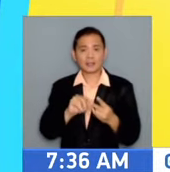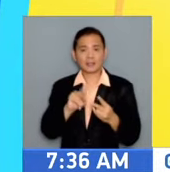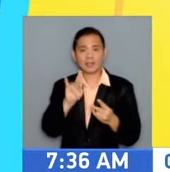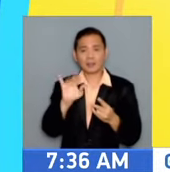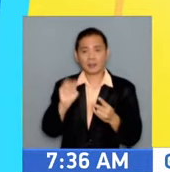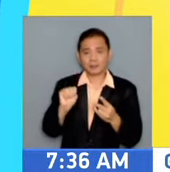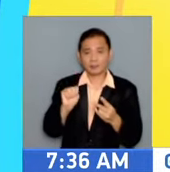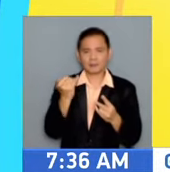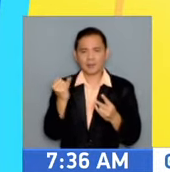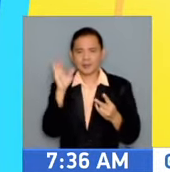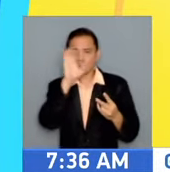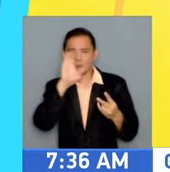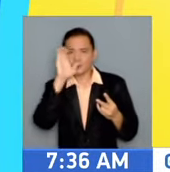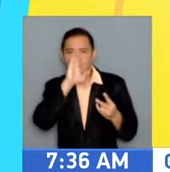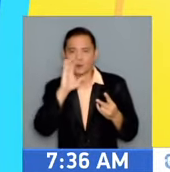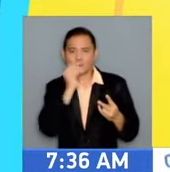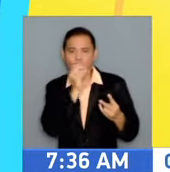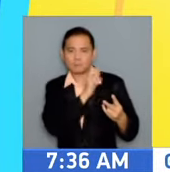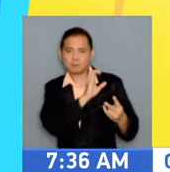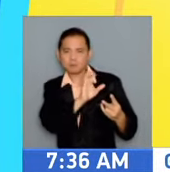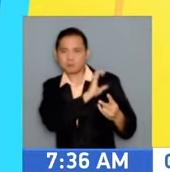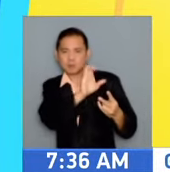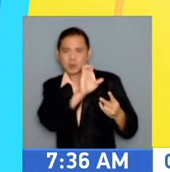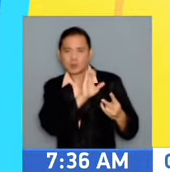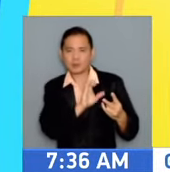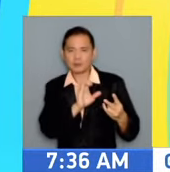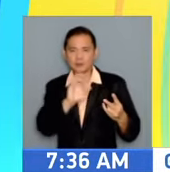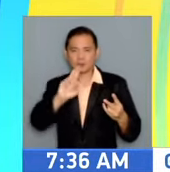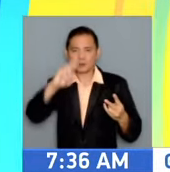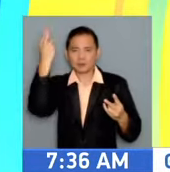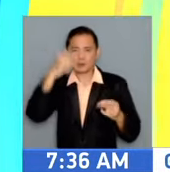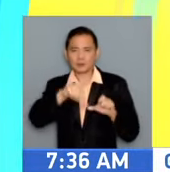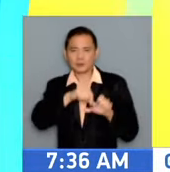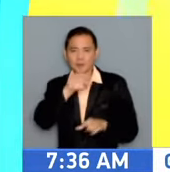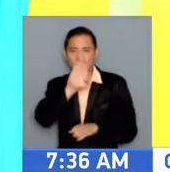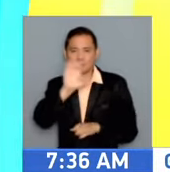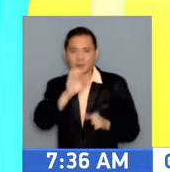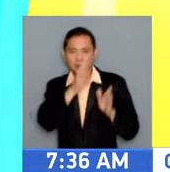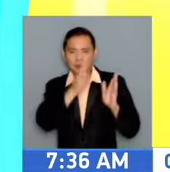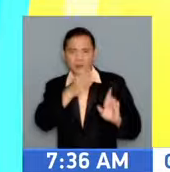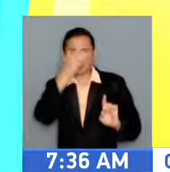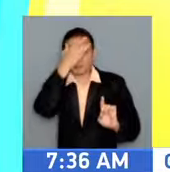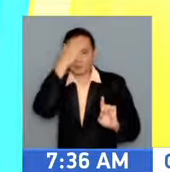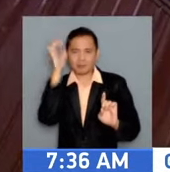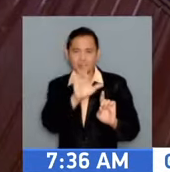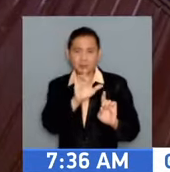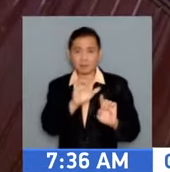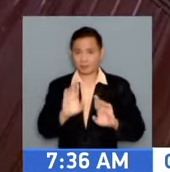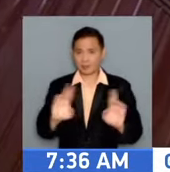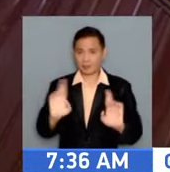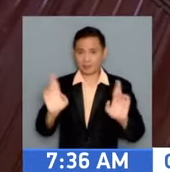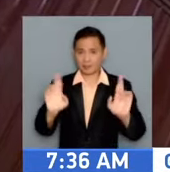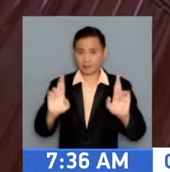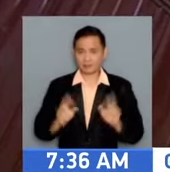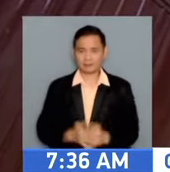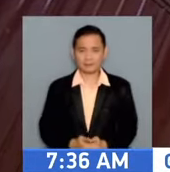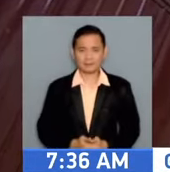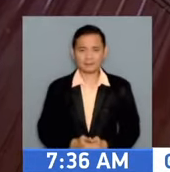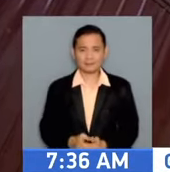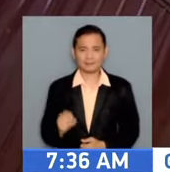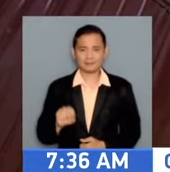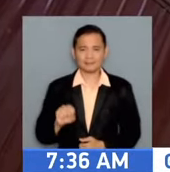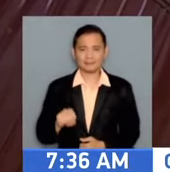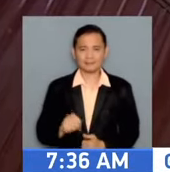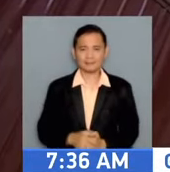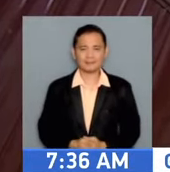susunod na UH Quiz B Champion. Miss Lynn, Kim, simulan na natin yun. Kaya pa ba ng boses mo, partner? Kailangan ko ata mag-quiz.